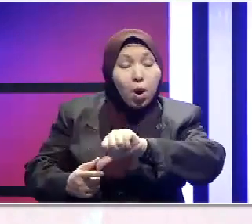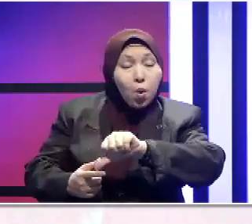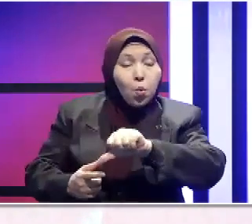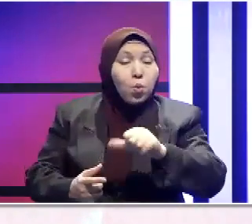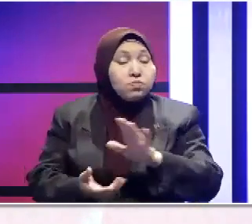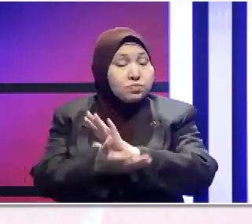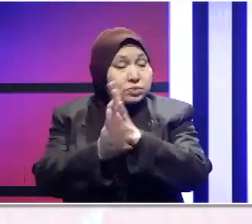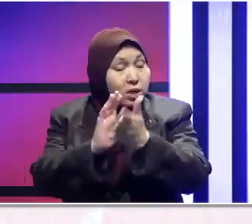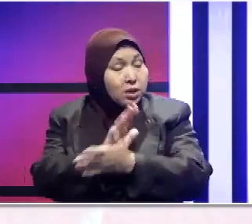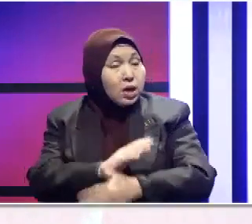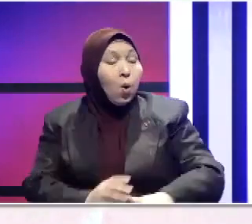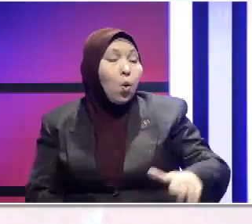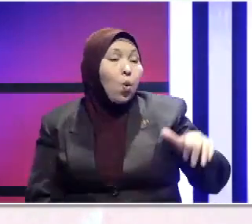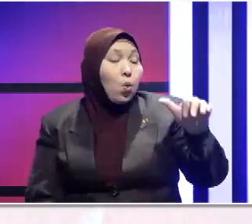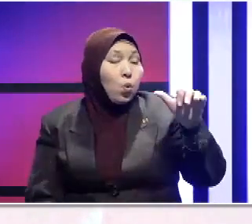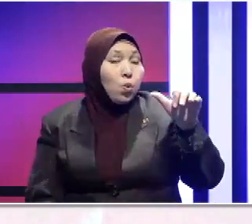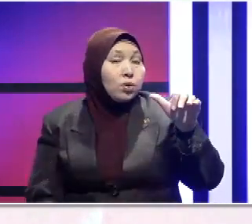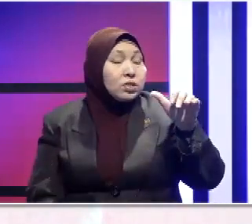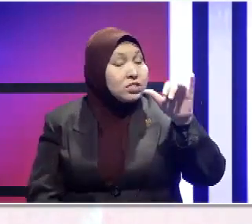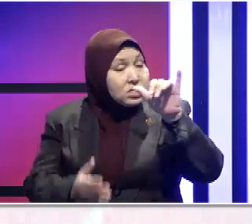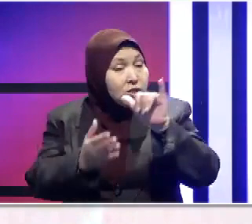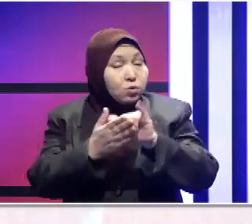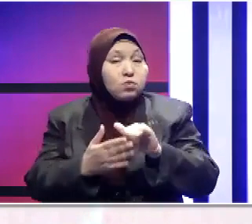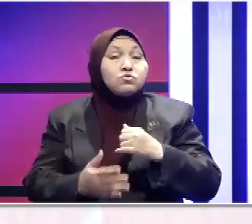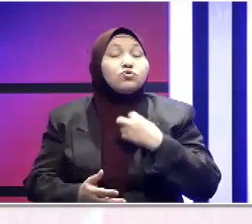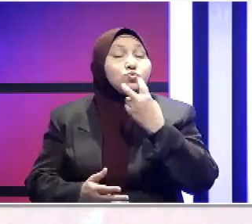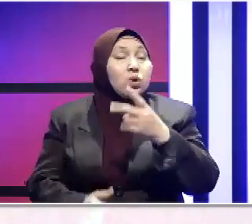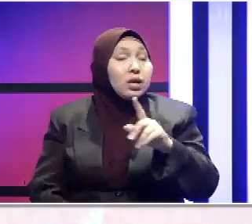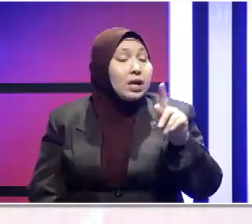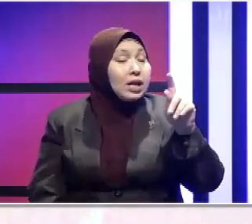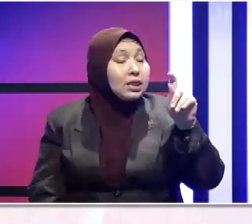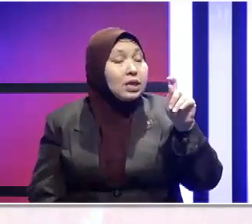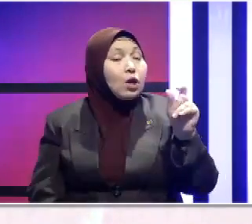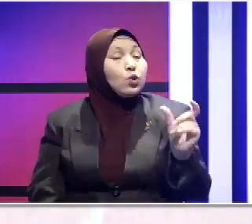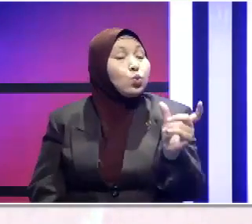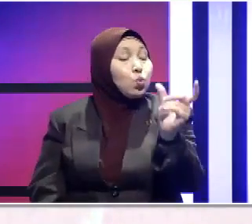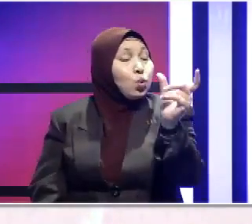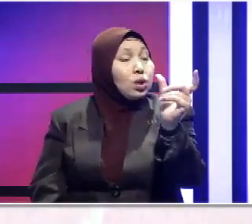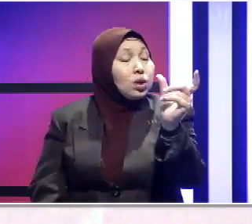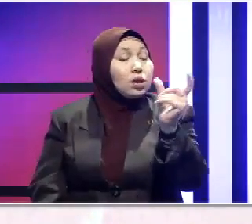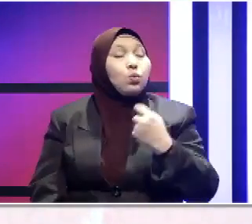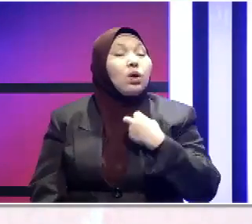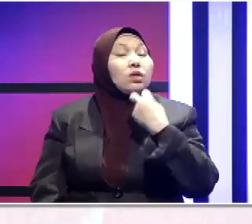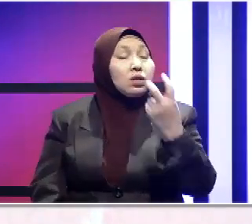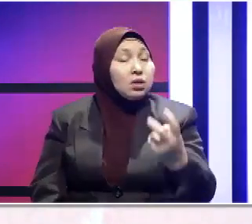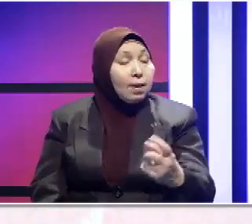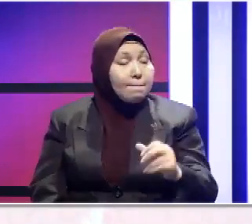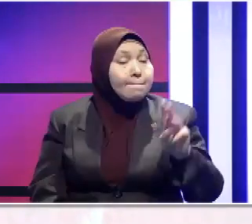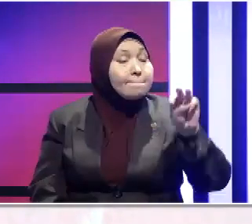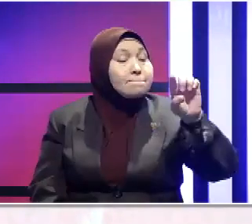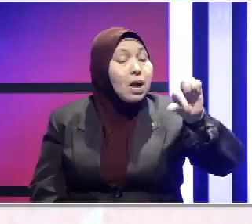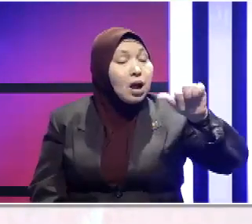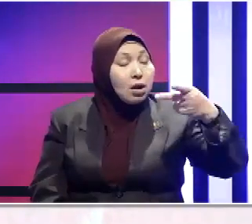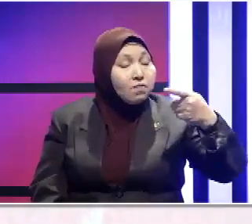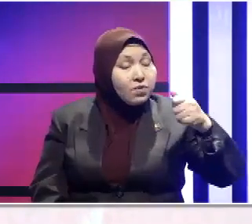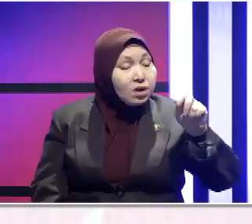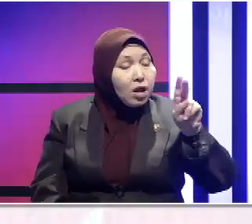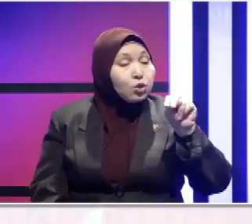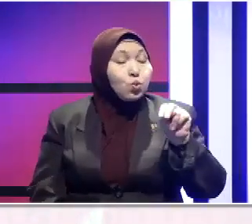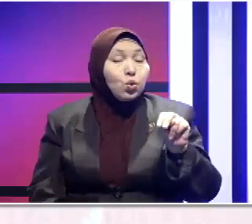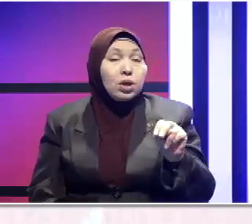tua diskon di situs Wetan went on itu khoirotun itu asal maghfirotun